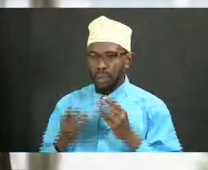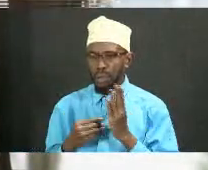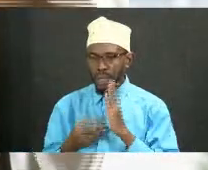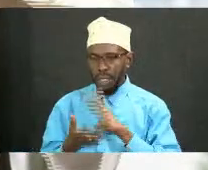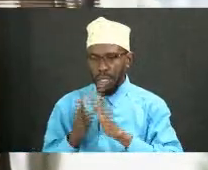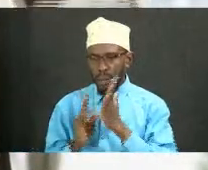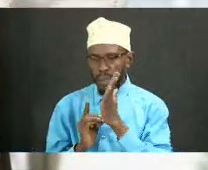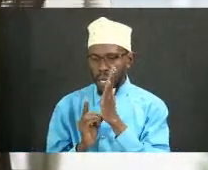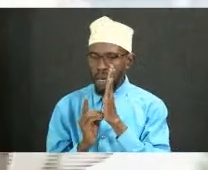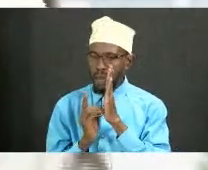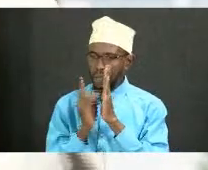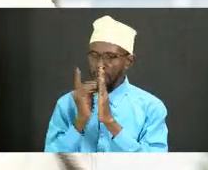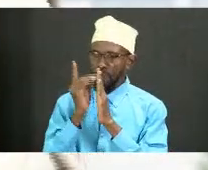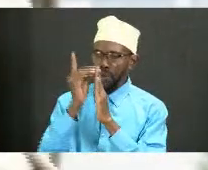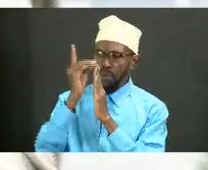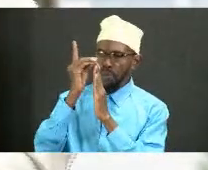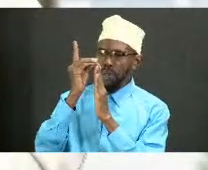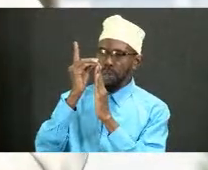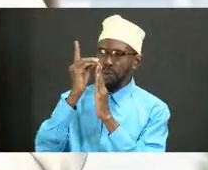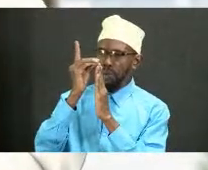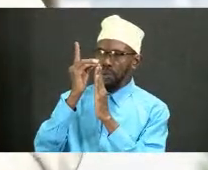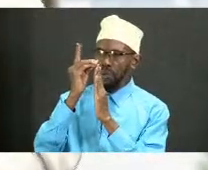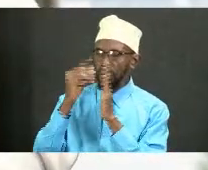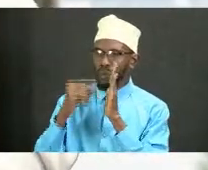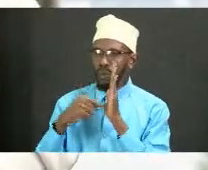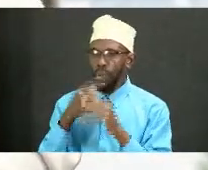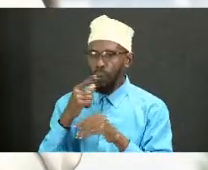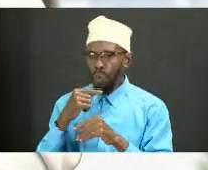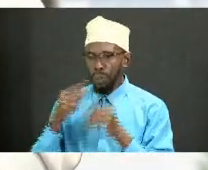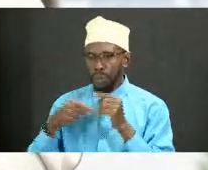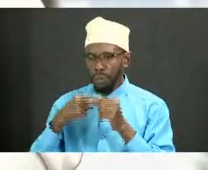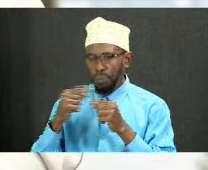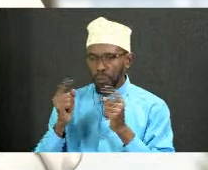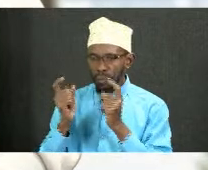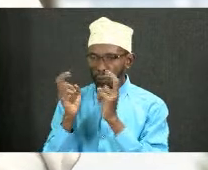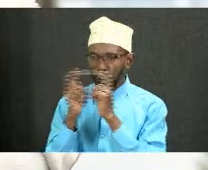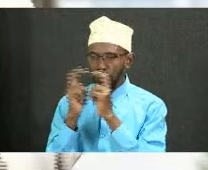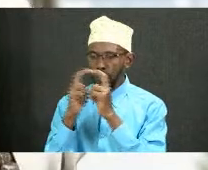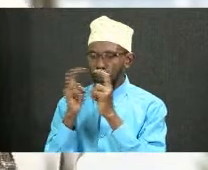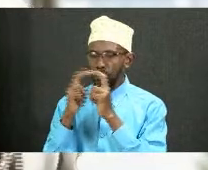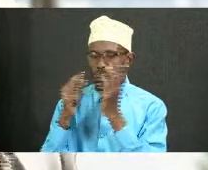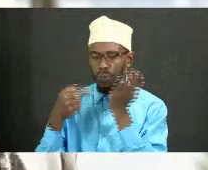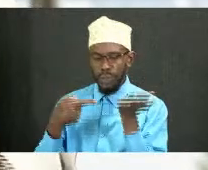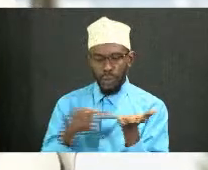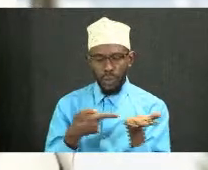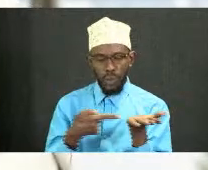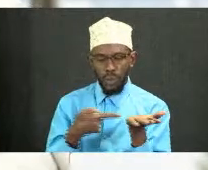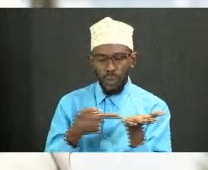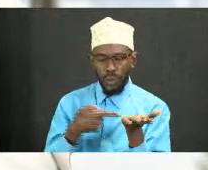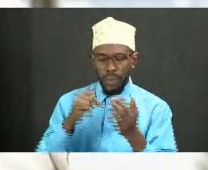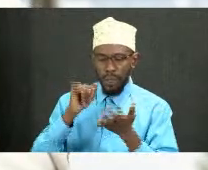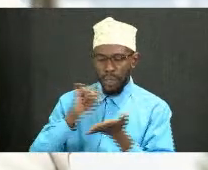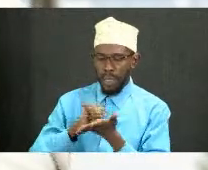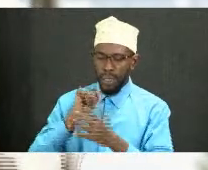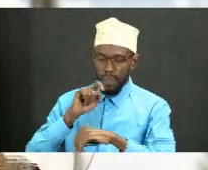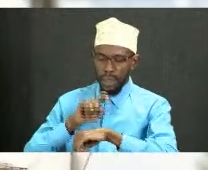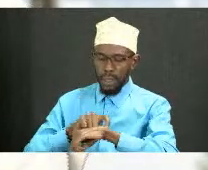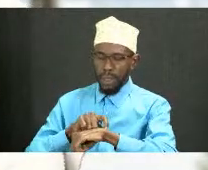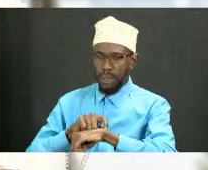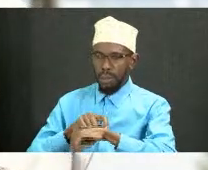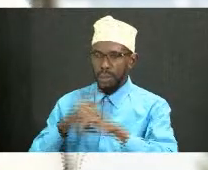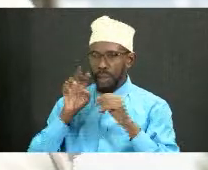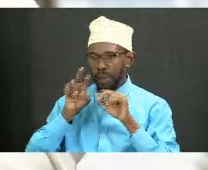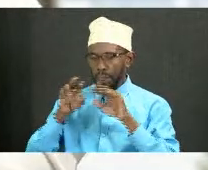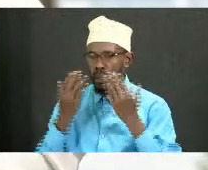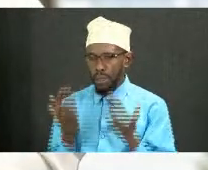ubunifu ambao au na teknolojia ambayo ilikuwa kwa wakati ule. Kwa hivyo biashara lazima zije na ubunifu. Sasa